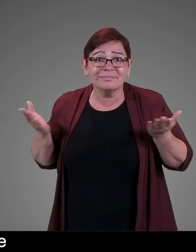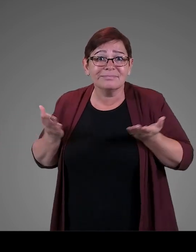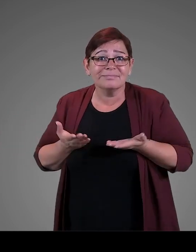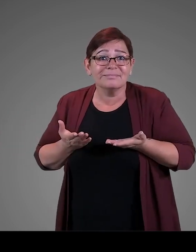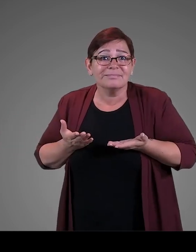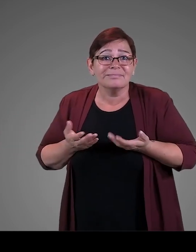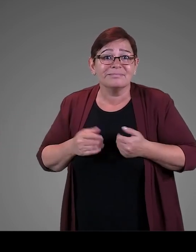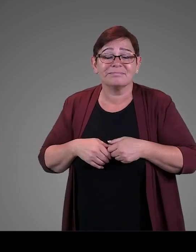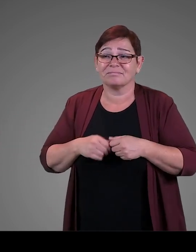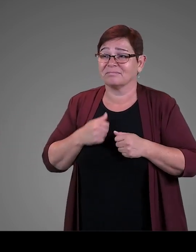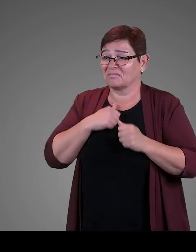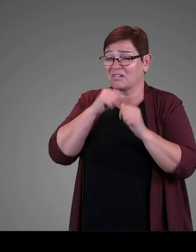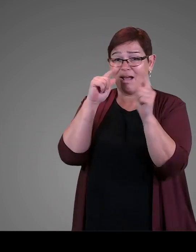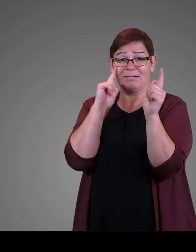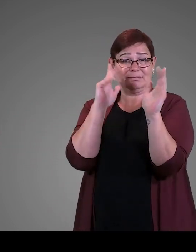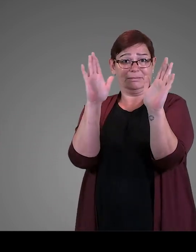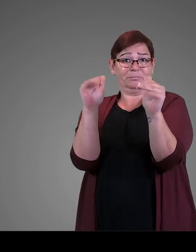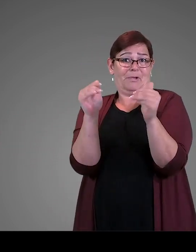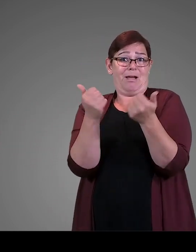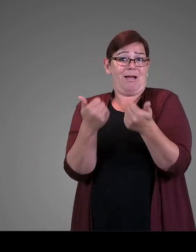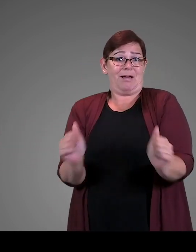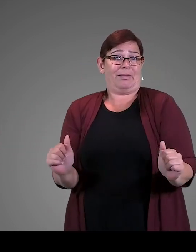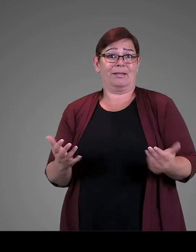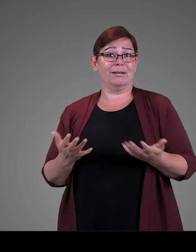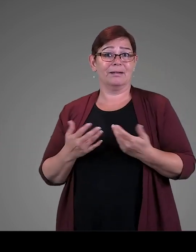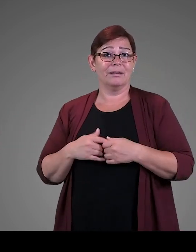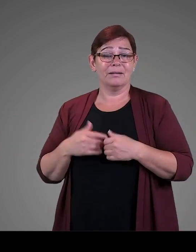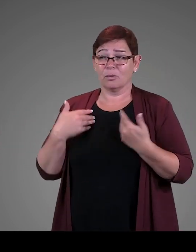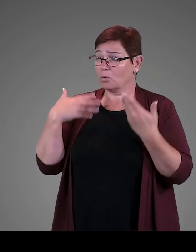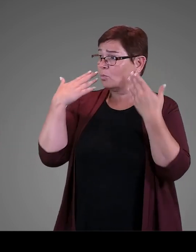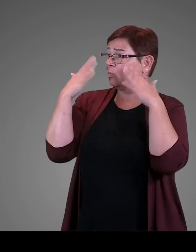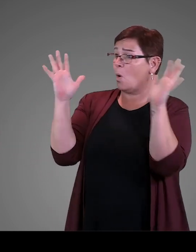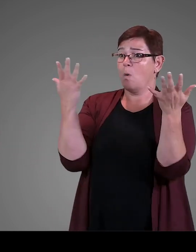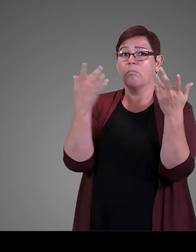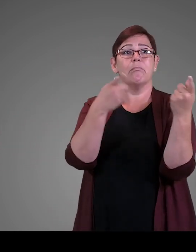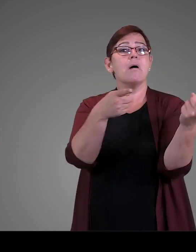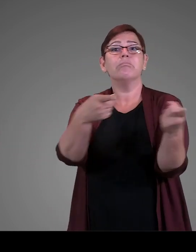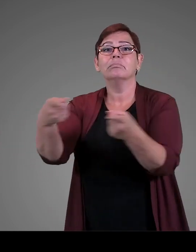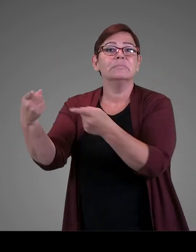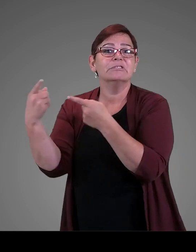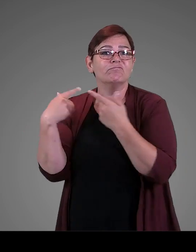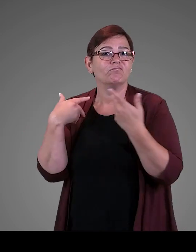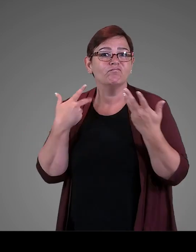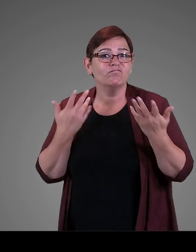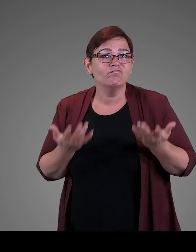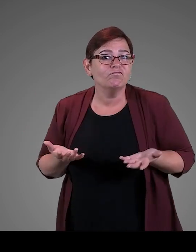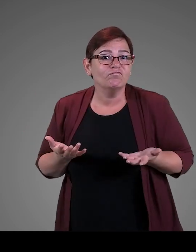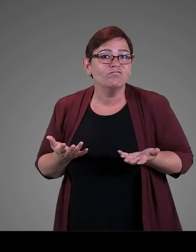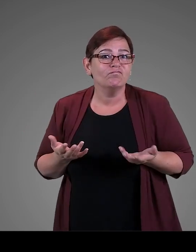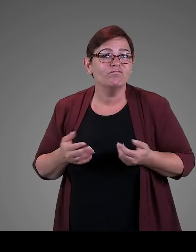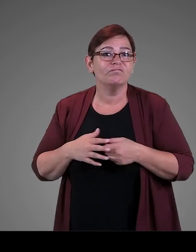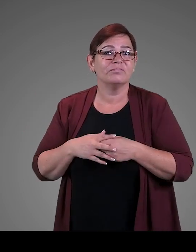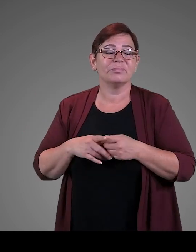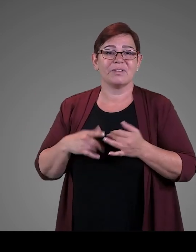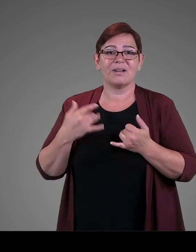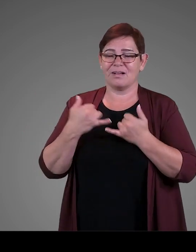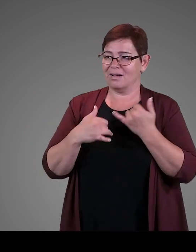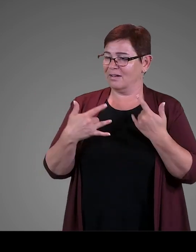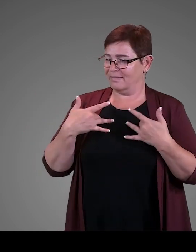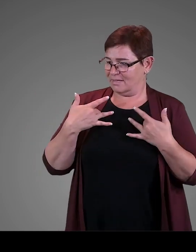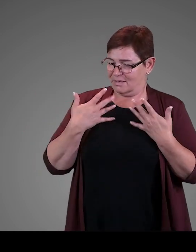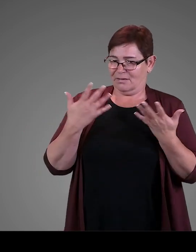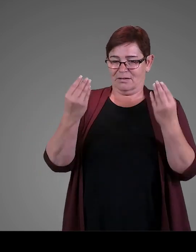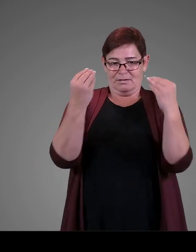ça. Je ne m'attendais à rien. Je ne savais pas qu'est-ce qui allait se passer. Puis finalement, ça nourrit